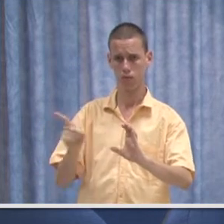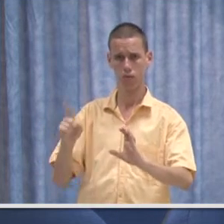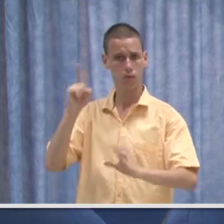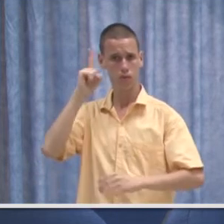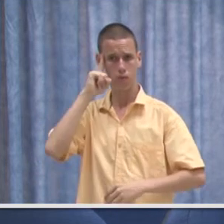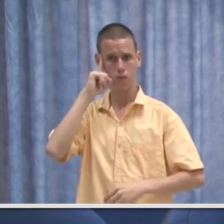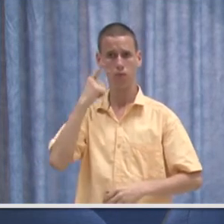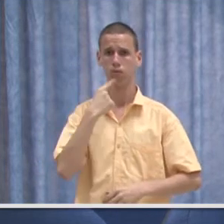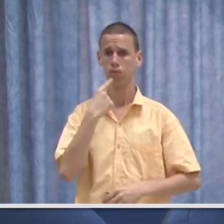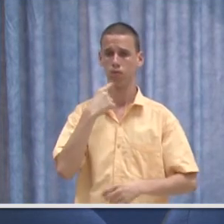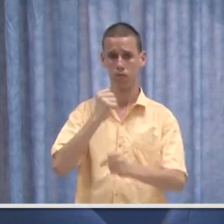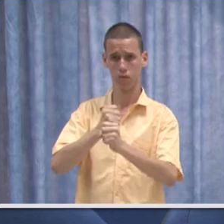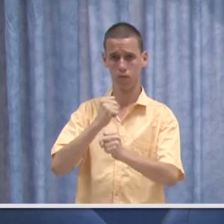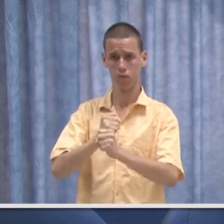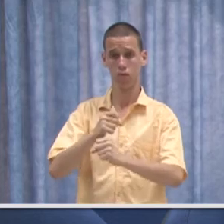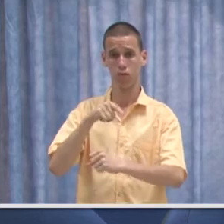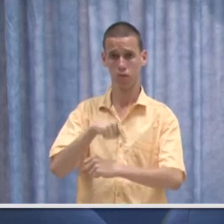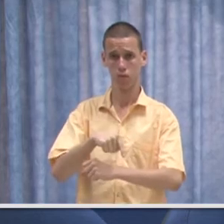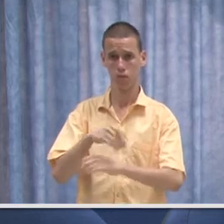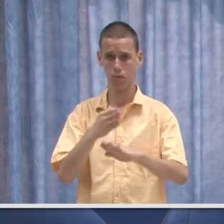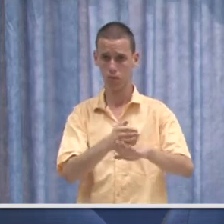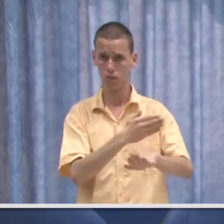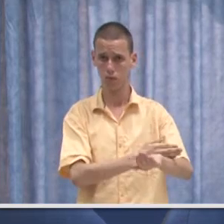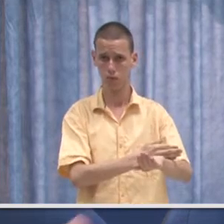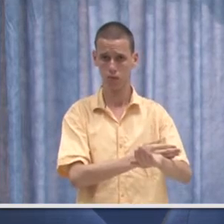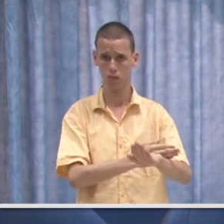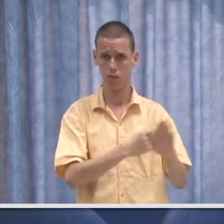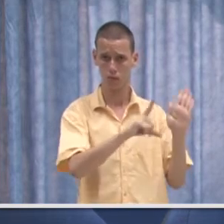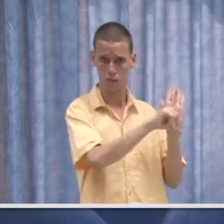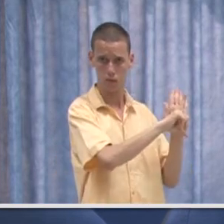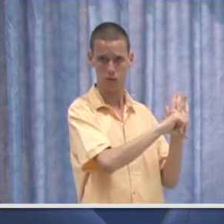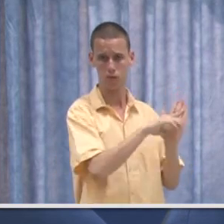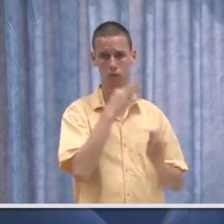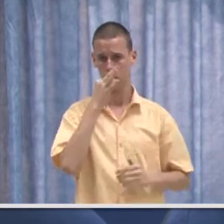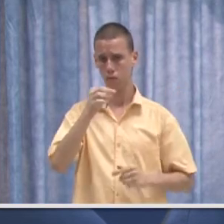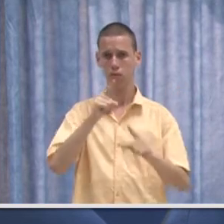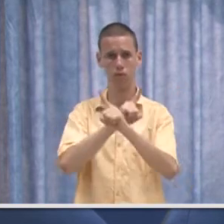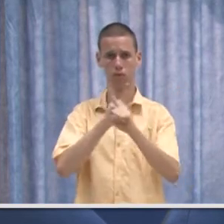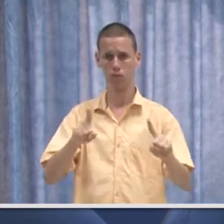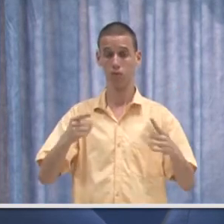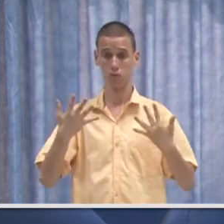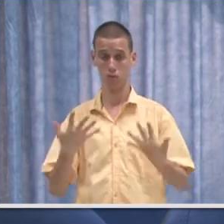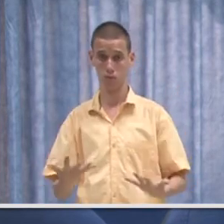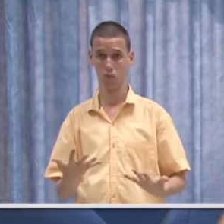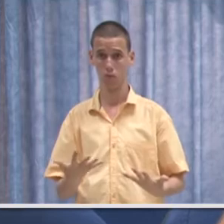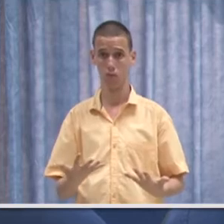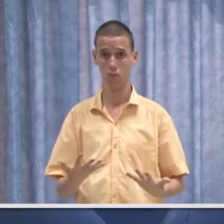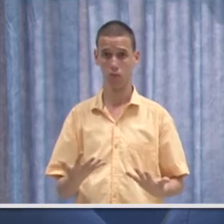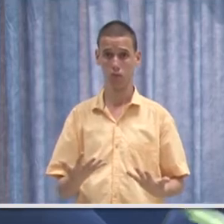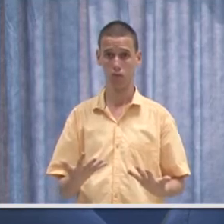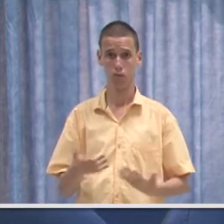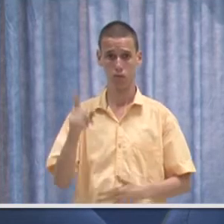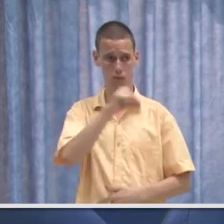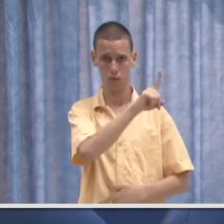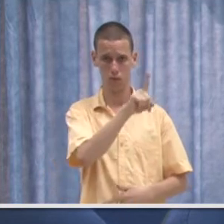peut-être il classe c'est tout après les premiers un petit peu j'ai gagné can request ben dit monde qui est dans GOP qui